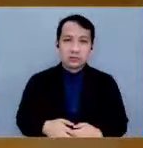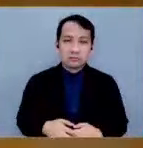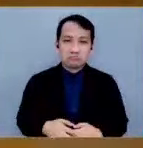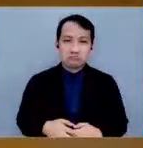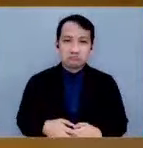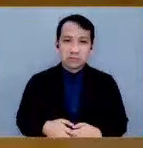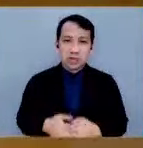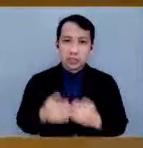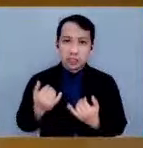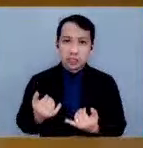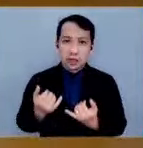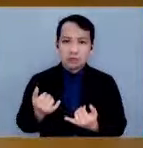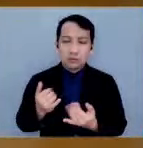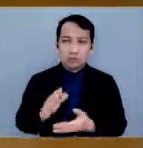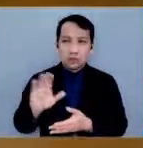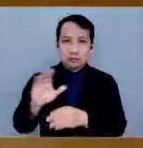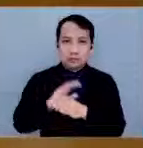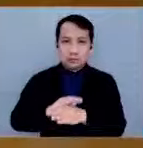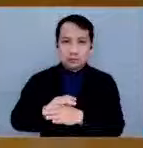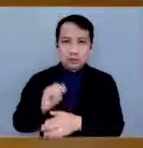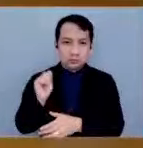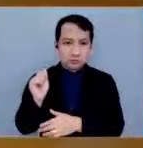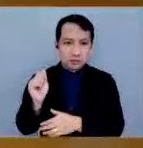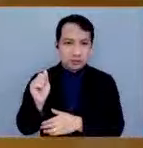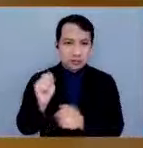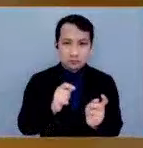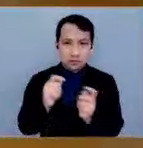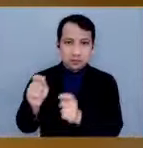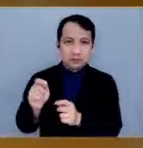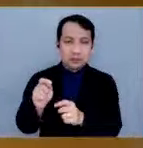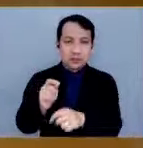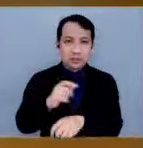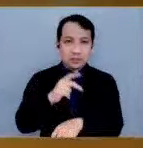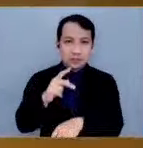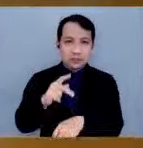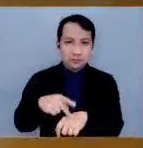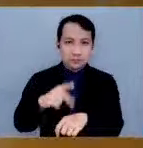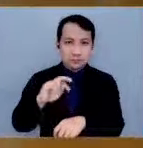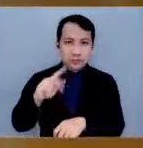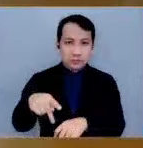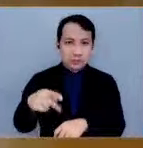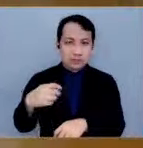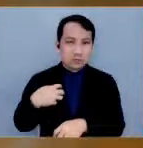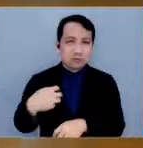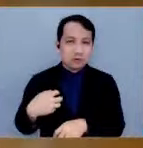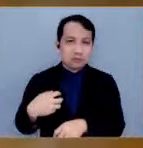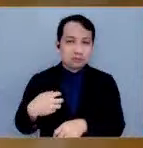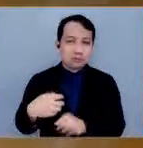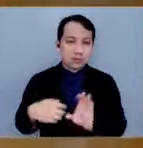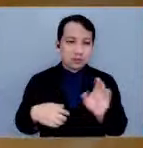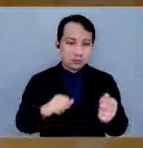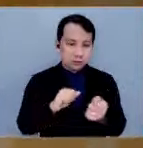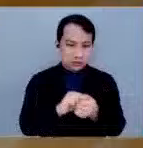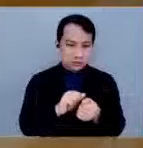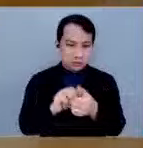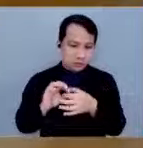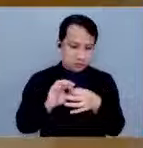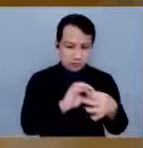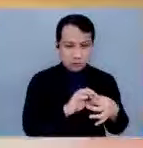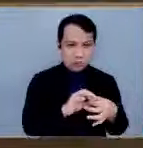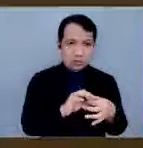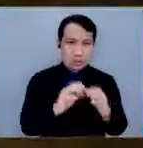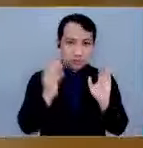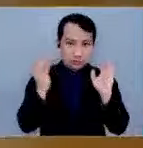Ngayon nasa pangangalaga na ng Philippine National Police at of course with the coordination with the Malaysian